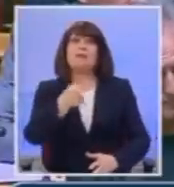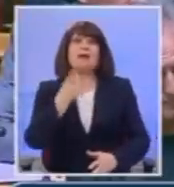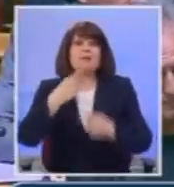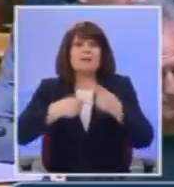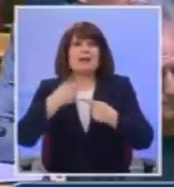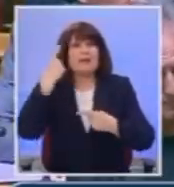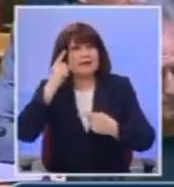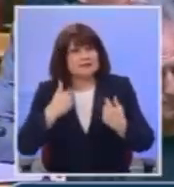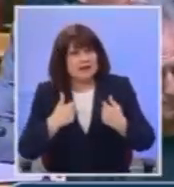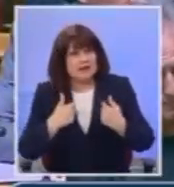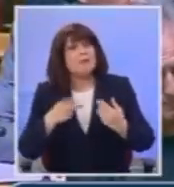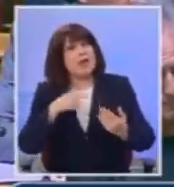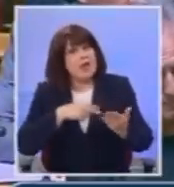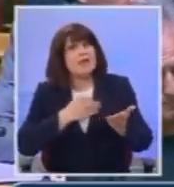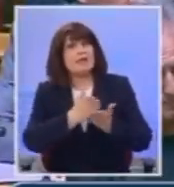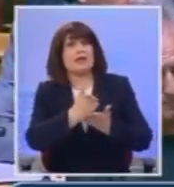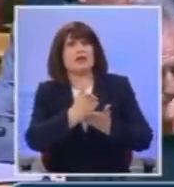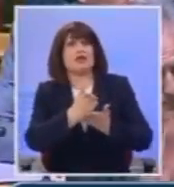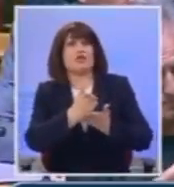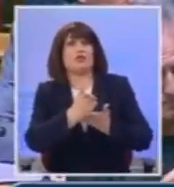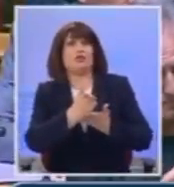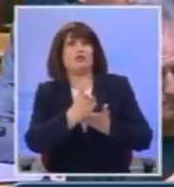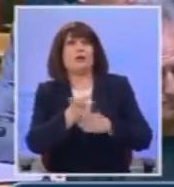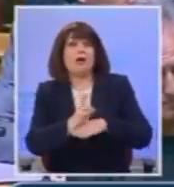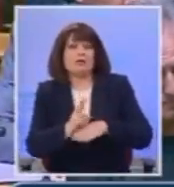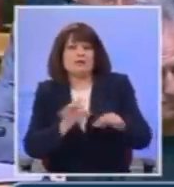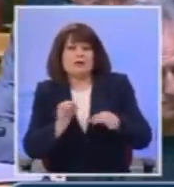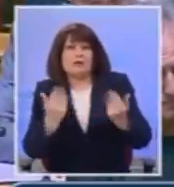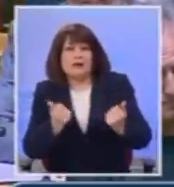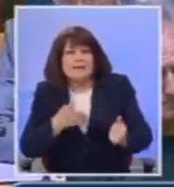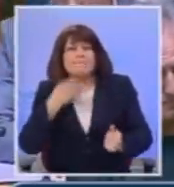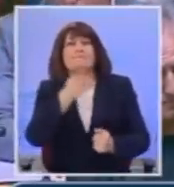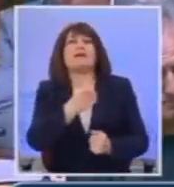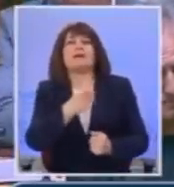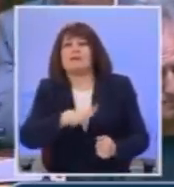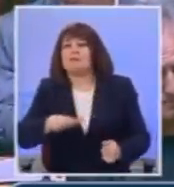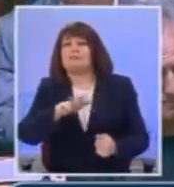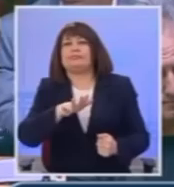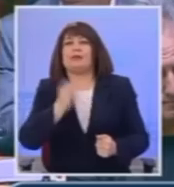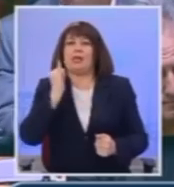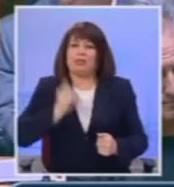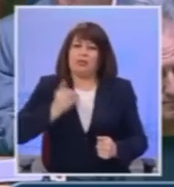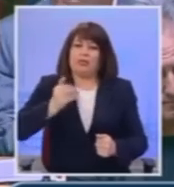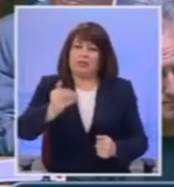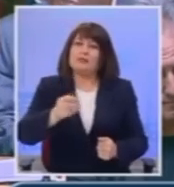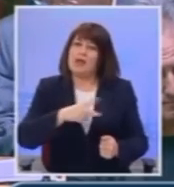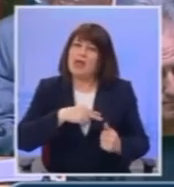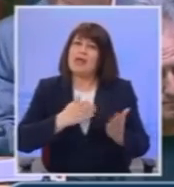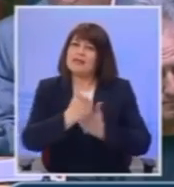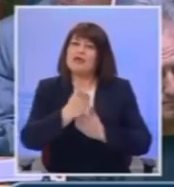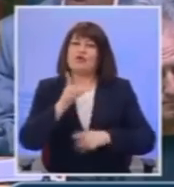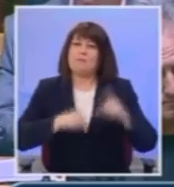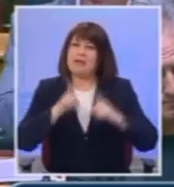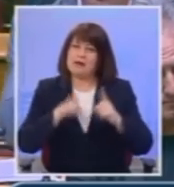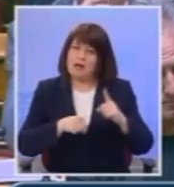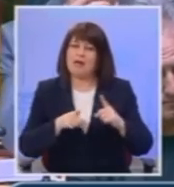το αναγνωρίζουμε. Έχει δίκιο ότι ήταν αχαρτογράφητα τα νερά, έχει δίκιο ότι θα μπορούσαν να γίνουν κάποιες καθυστερήσεις και έχει δίκιο ότι μερικά πράγματα